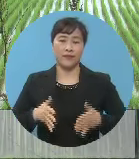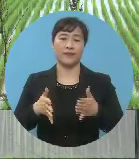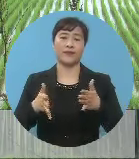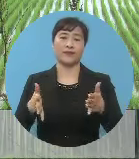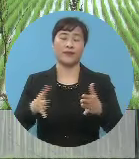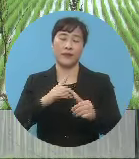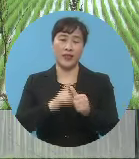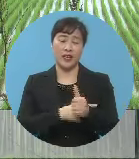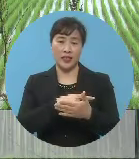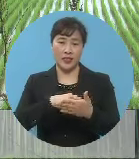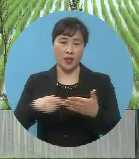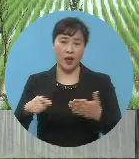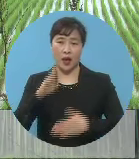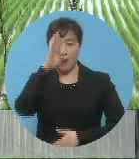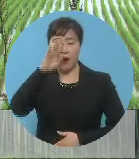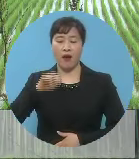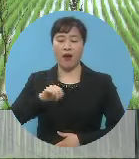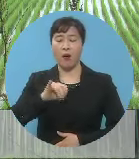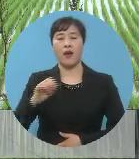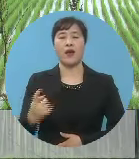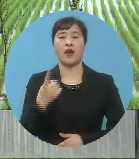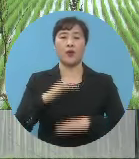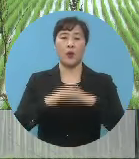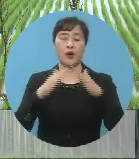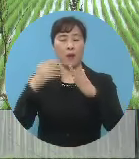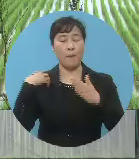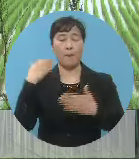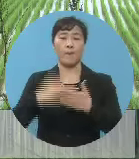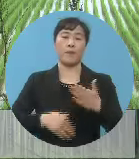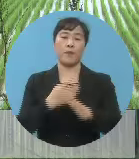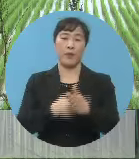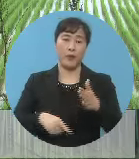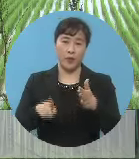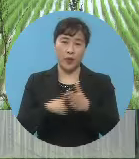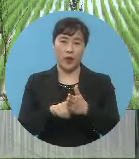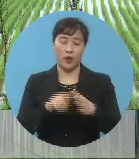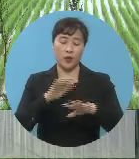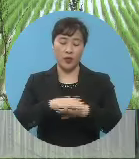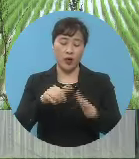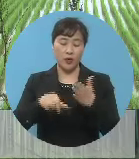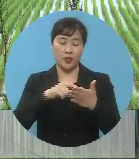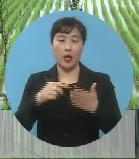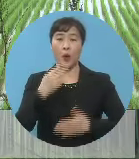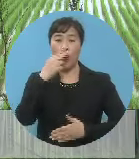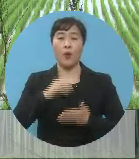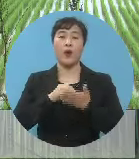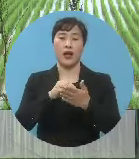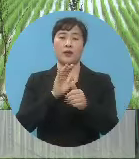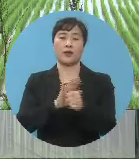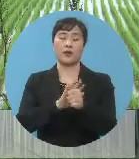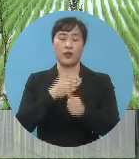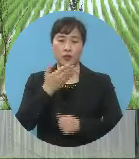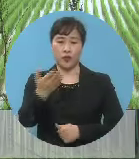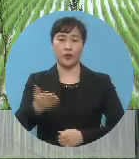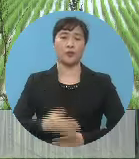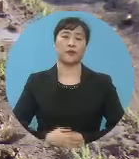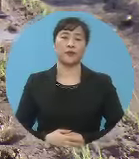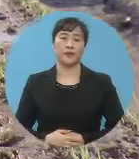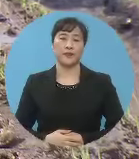전라남도는 자연재해와 병해충으로 인한 농가 부담을 덜기 위해 농작물 재해보험 가입을 지원합니다.